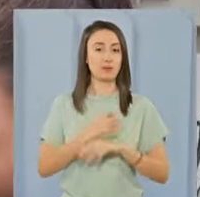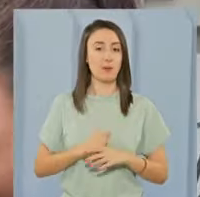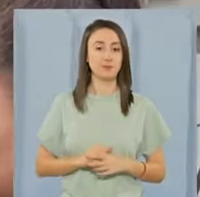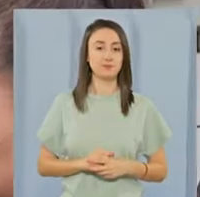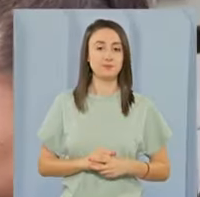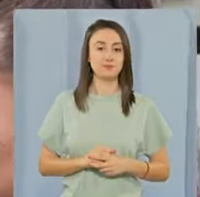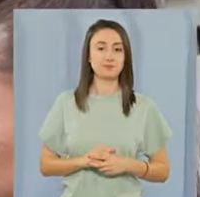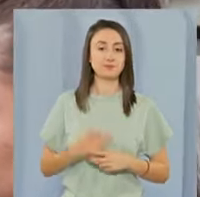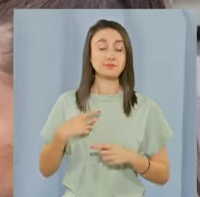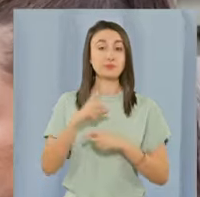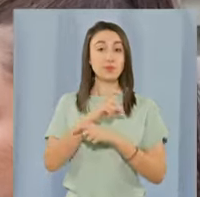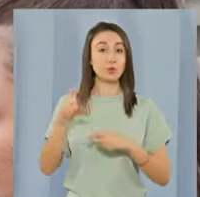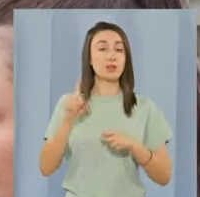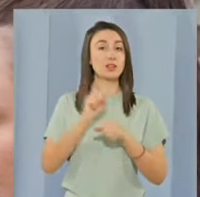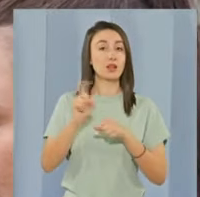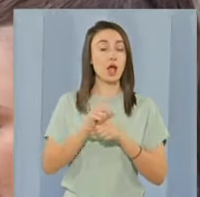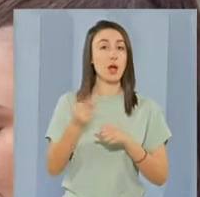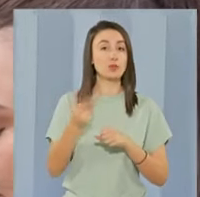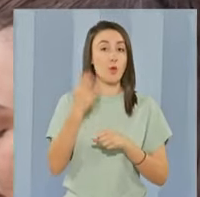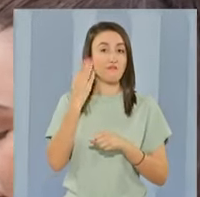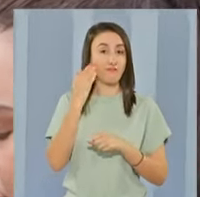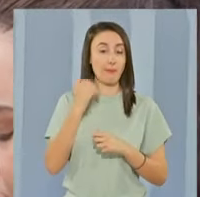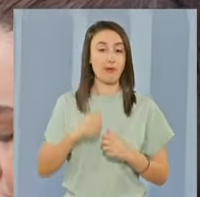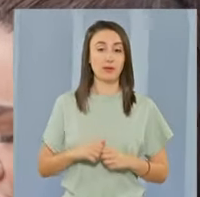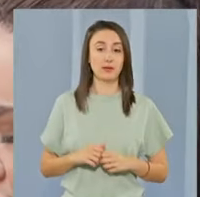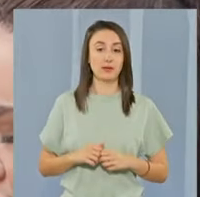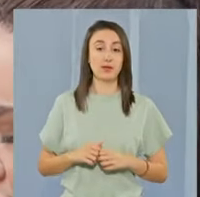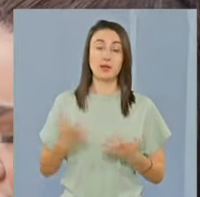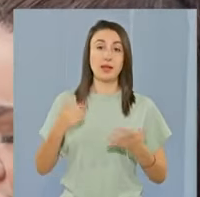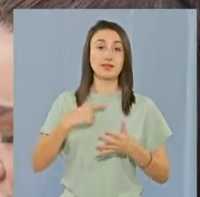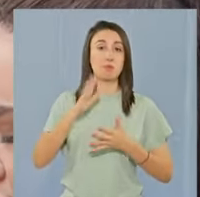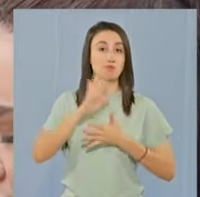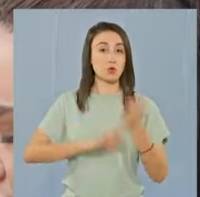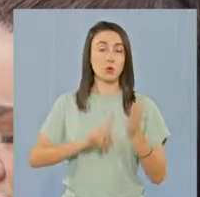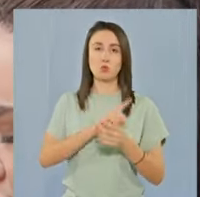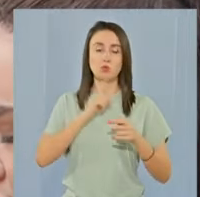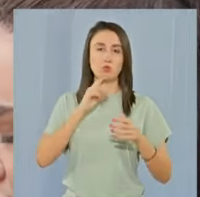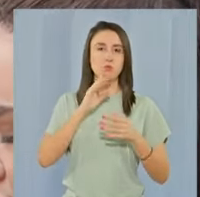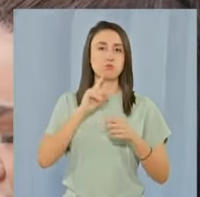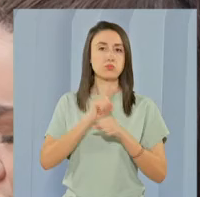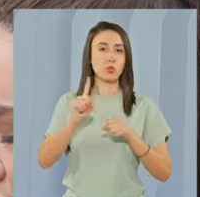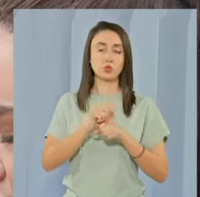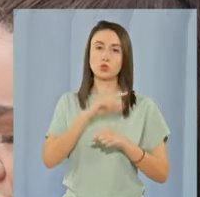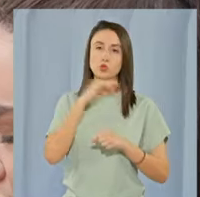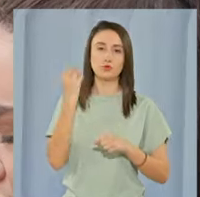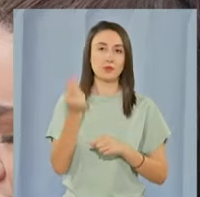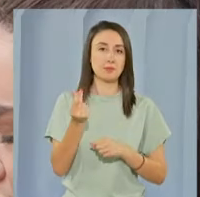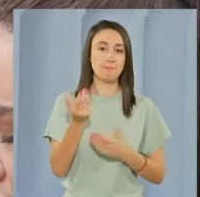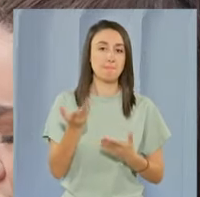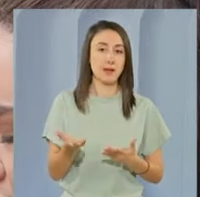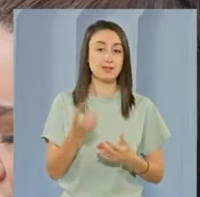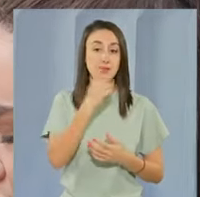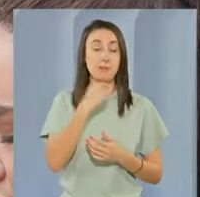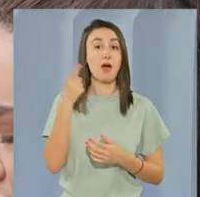locale. Inculpații le reproșau celor două victime care se prostituau că nu produc suficienți de mulți bani și se